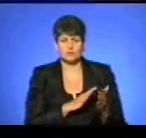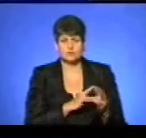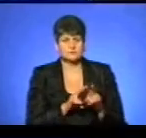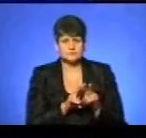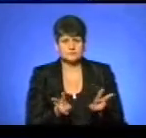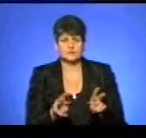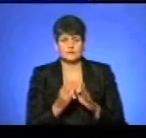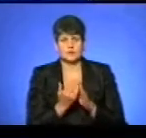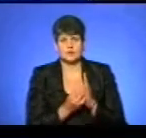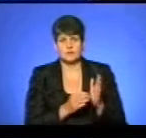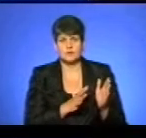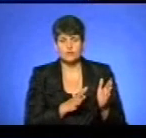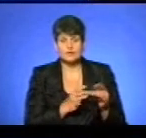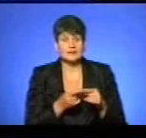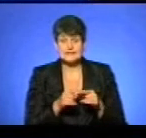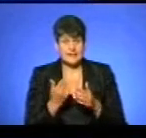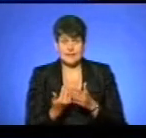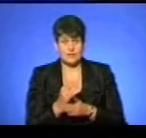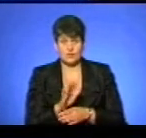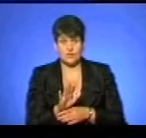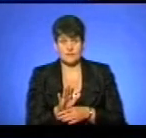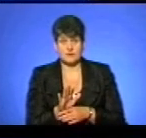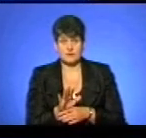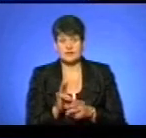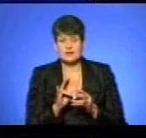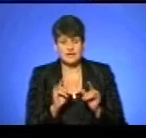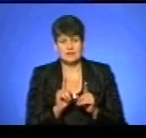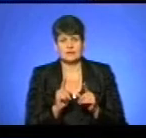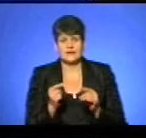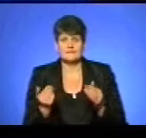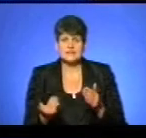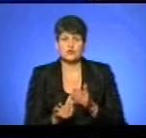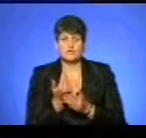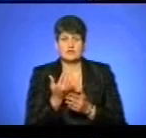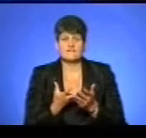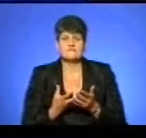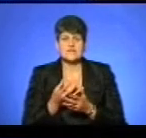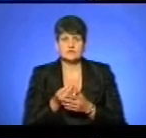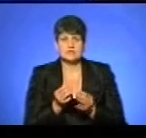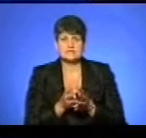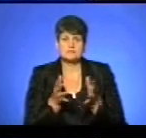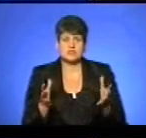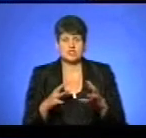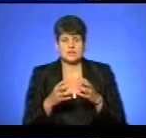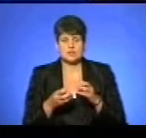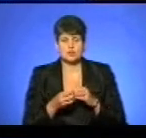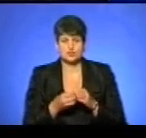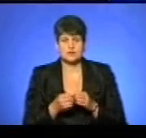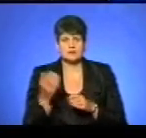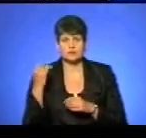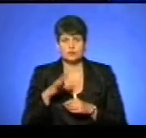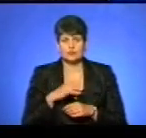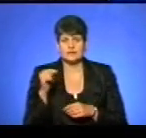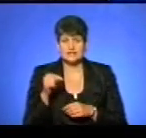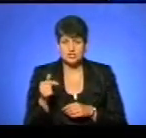програма, точно така тобто сама. Це ще, вже не нова? Ні, вона просто відновлена, фінансування, але збільшена сума. Тоді була, по-моєму, 1000 гривень,